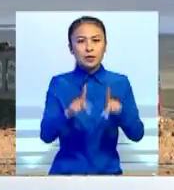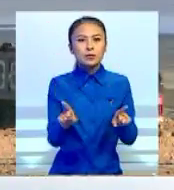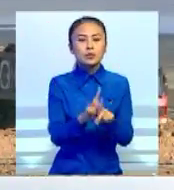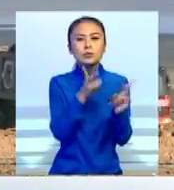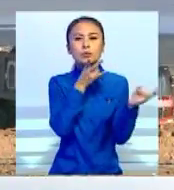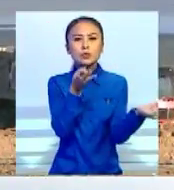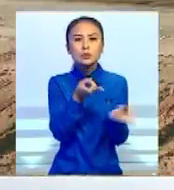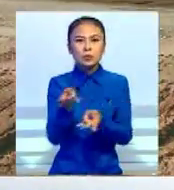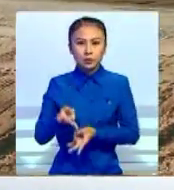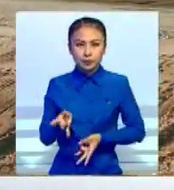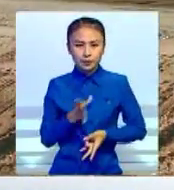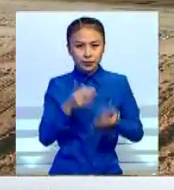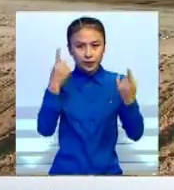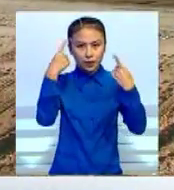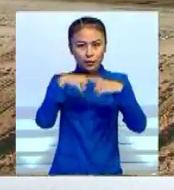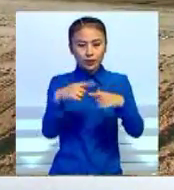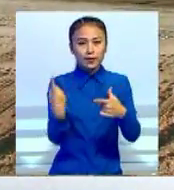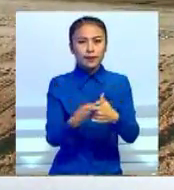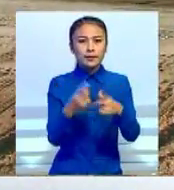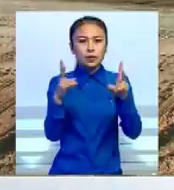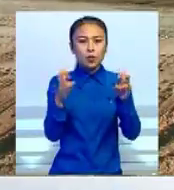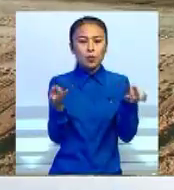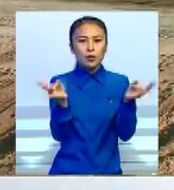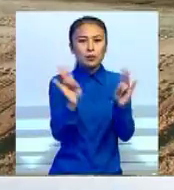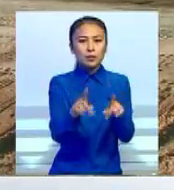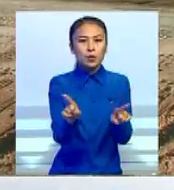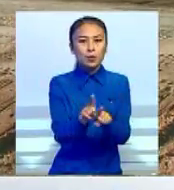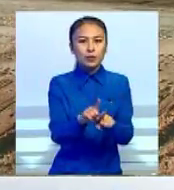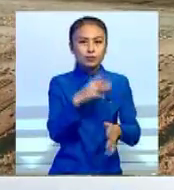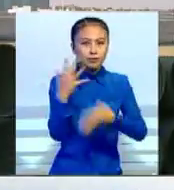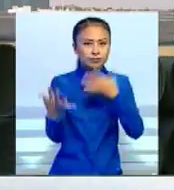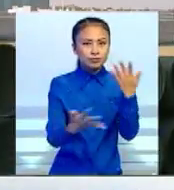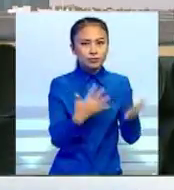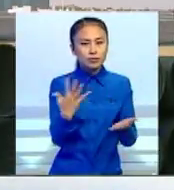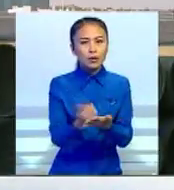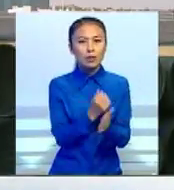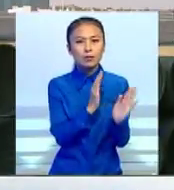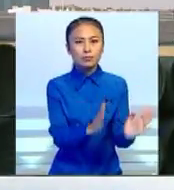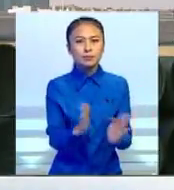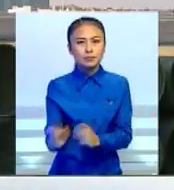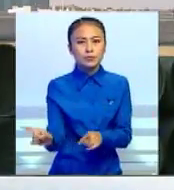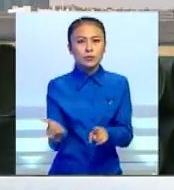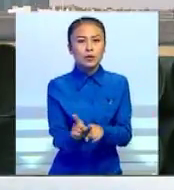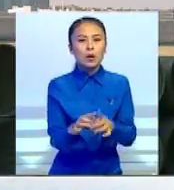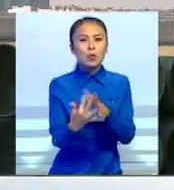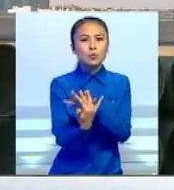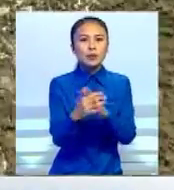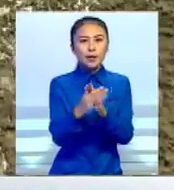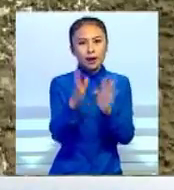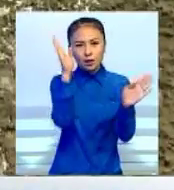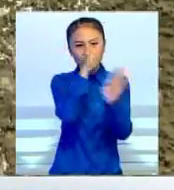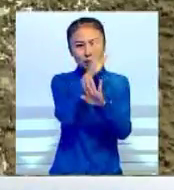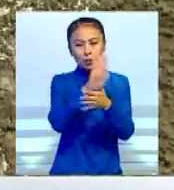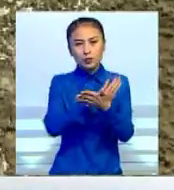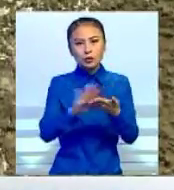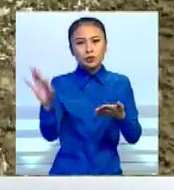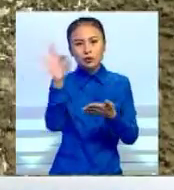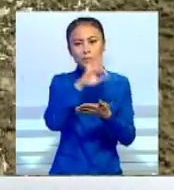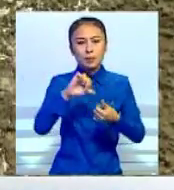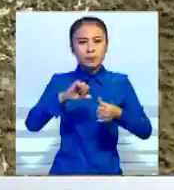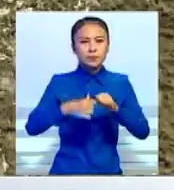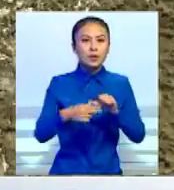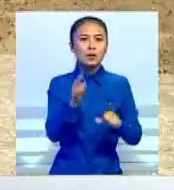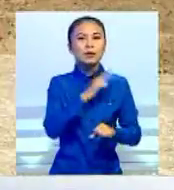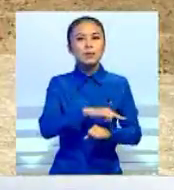қажетті сынамалар алған. Нәтижесінде техногенді қалдықтар көмілген қойманы қалпына келтіруді ұйғарды. Басқұдық ауылындағы экологиялық ахуалды